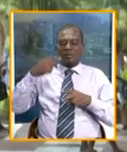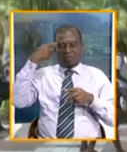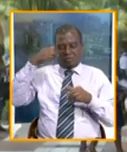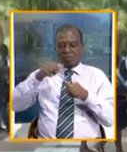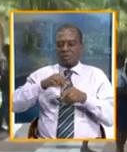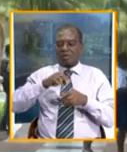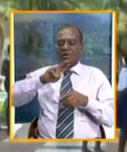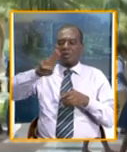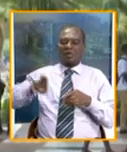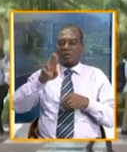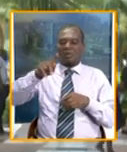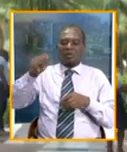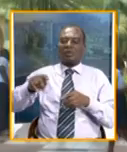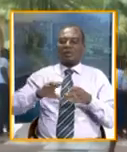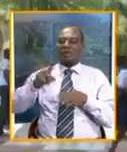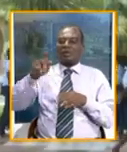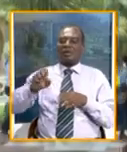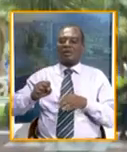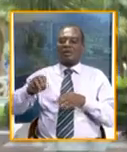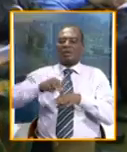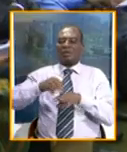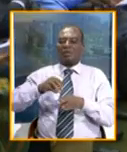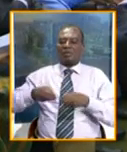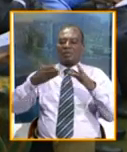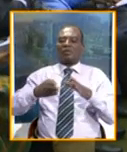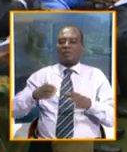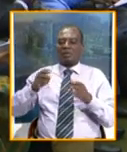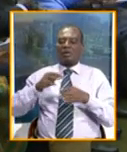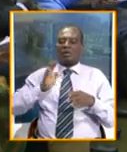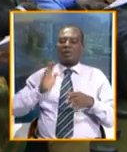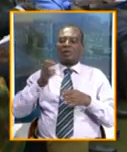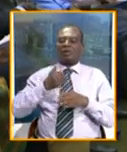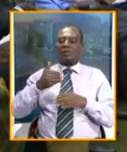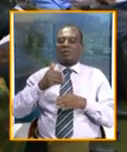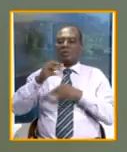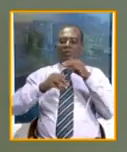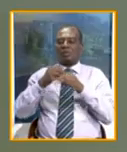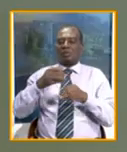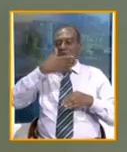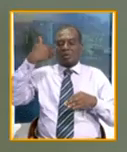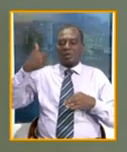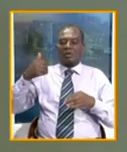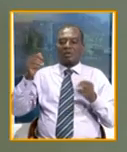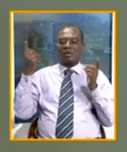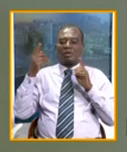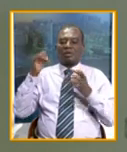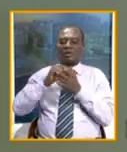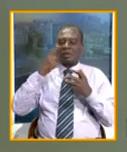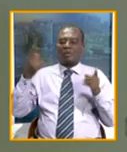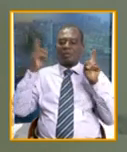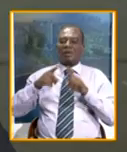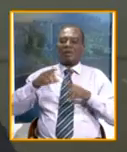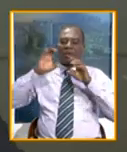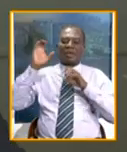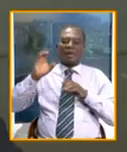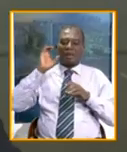les mathématiques, nous allons rendre notre monde meilleur. C'est lors de la 40e conférence de l'UNESCO que certains pays, dont la Côte